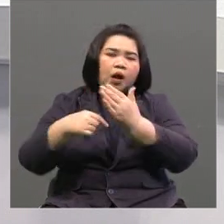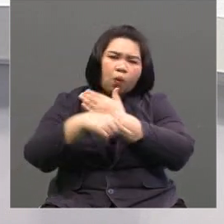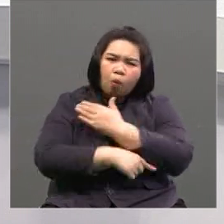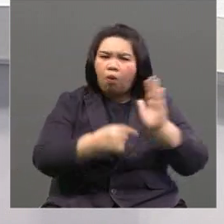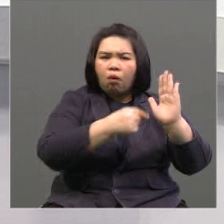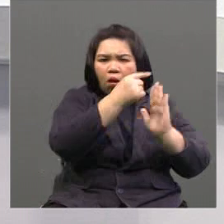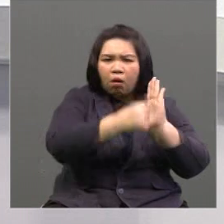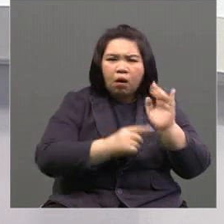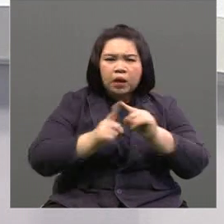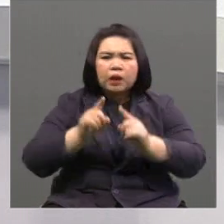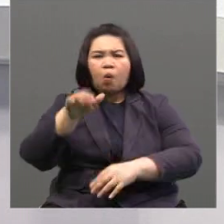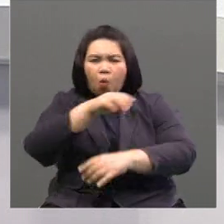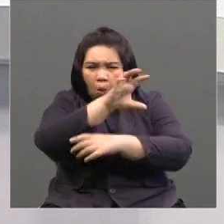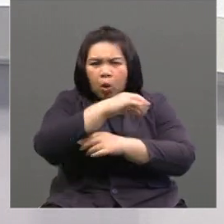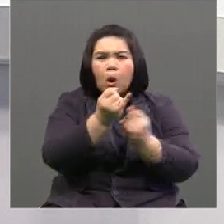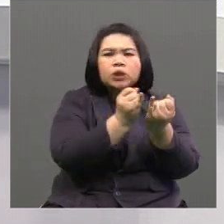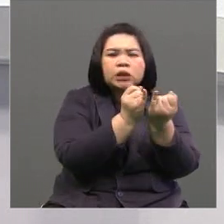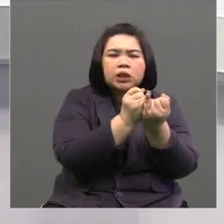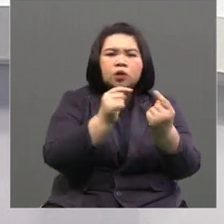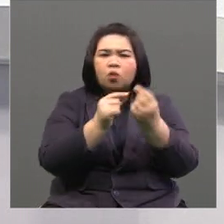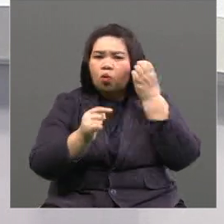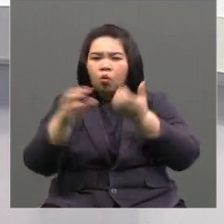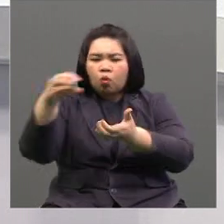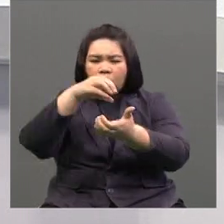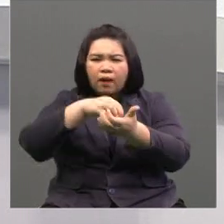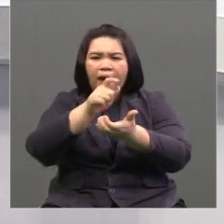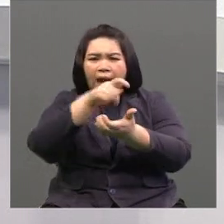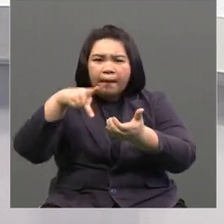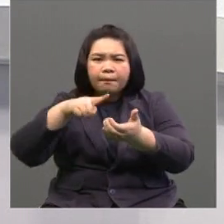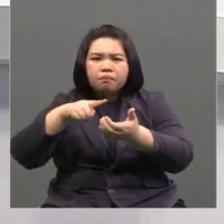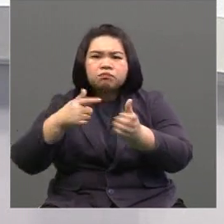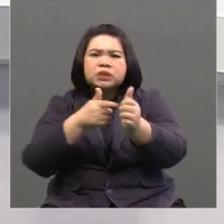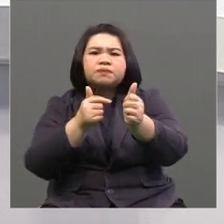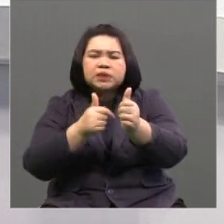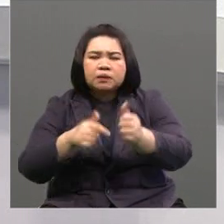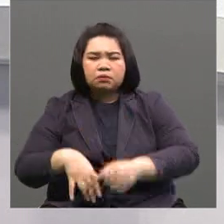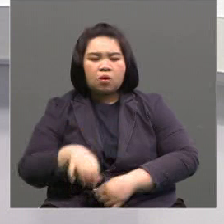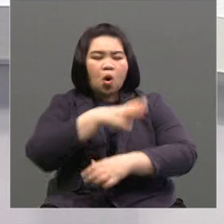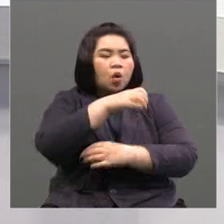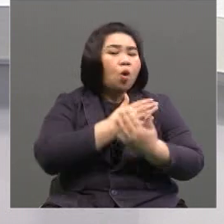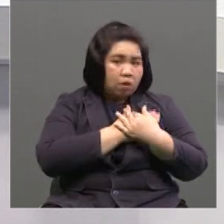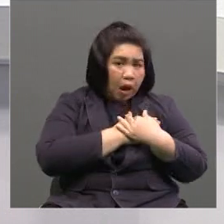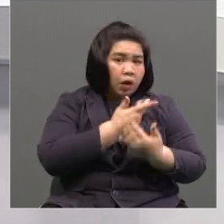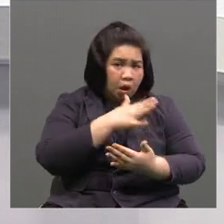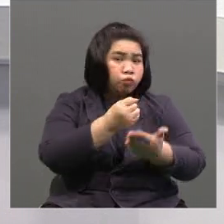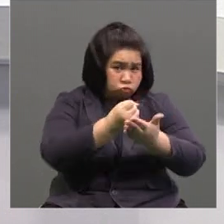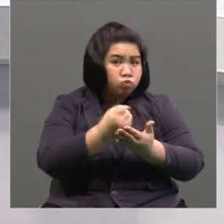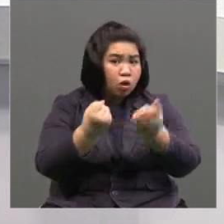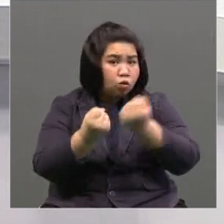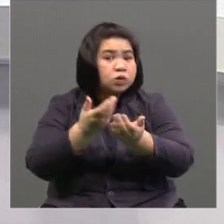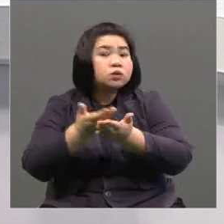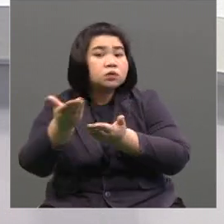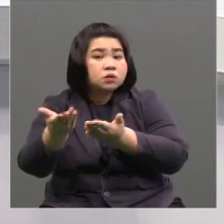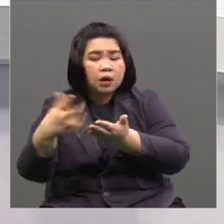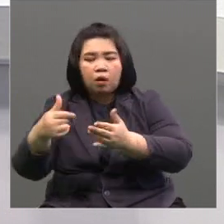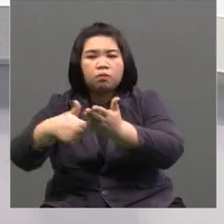ายพื้นที่ที่ไปหลอกตีสนิทผ่านแอปพลิเคชันหาคู่หลังจากหลอกให้เขารักก็ขอให้ออกรถยนต์ให้จากนั้น